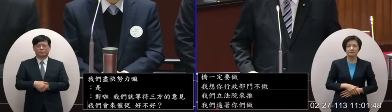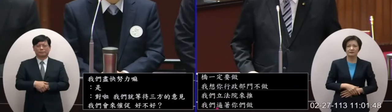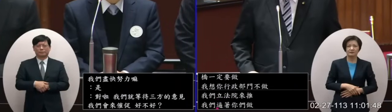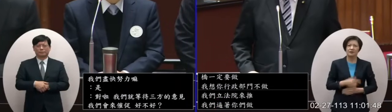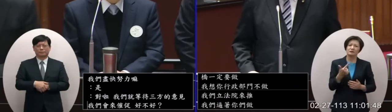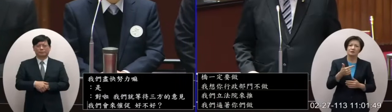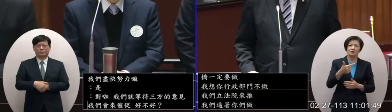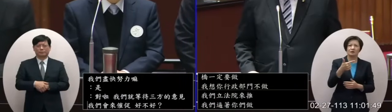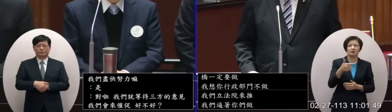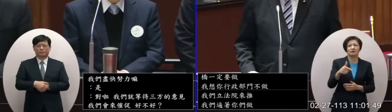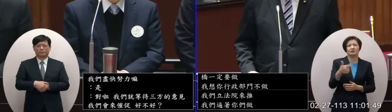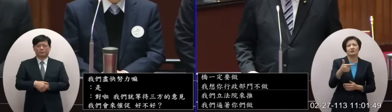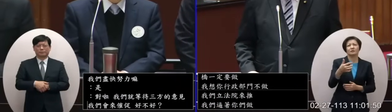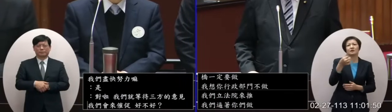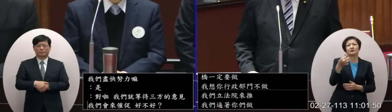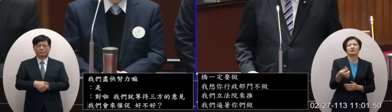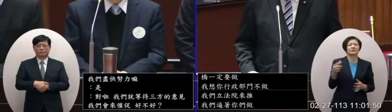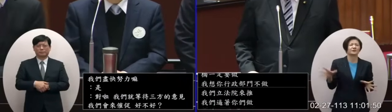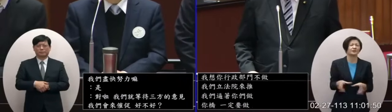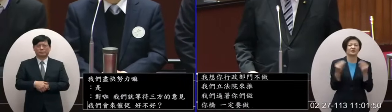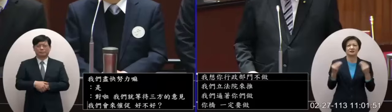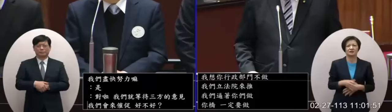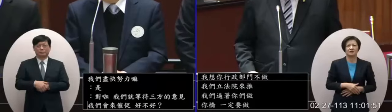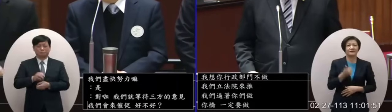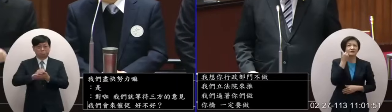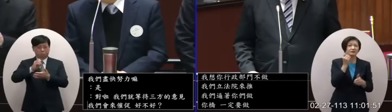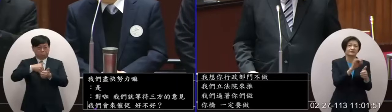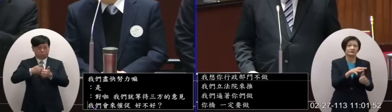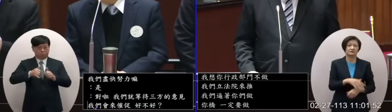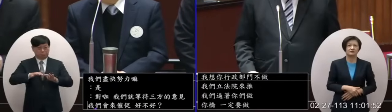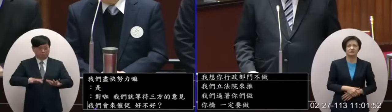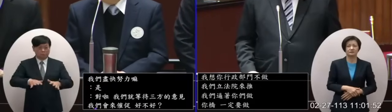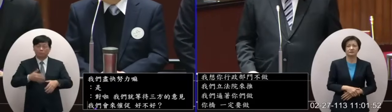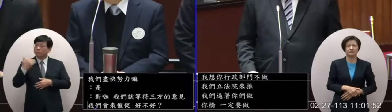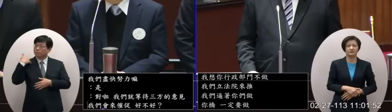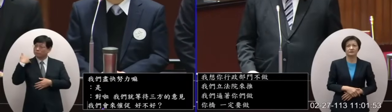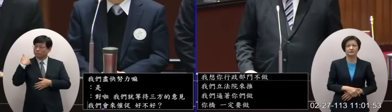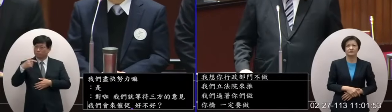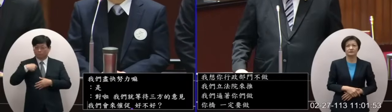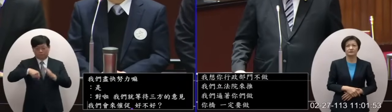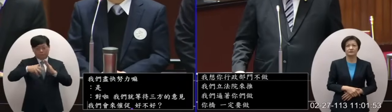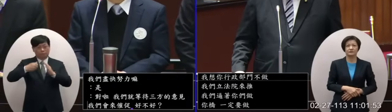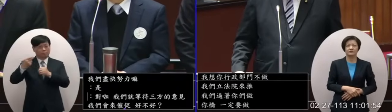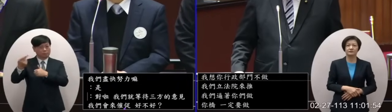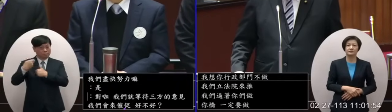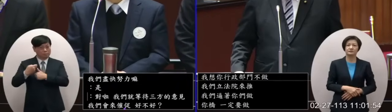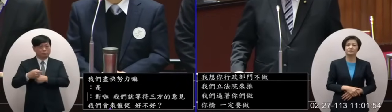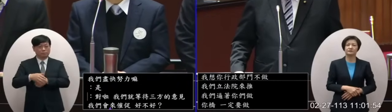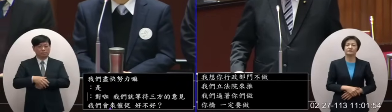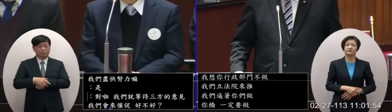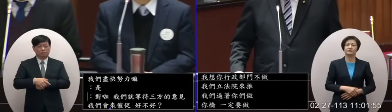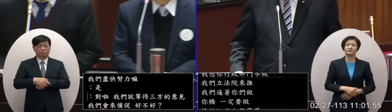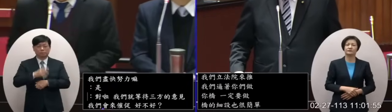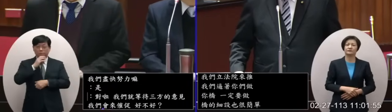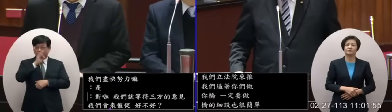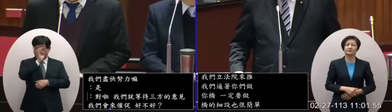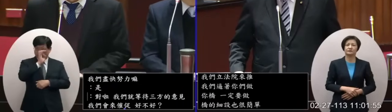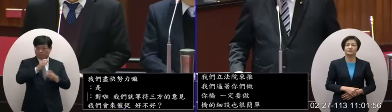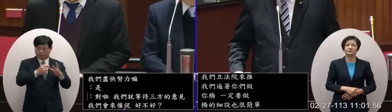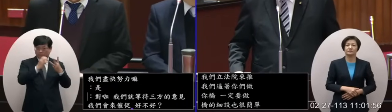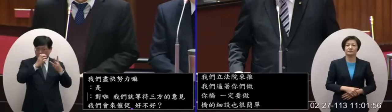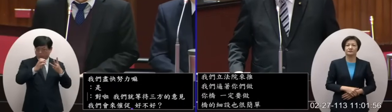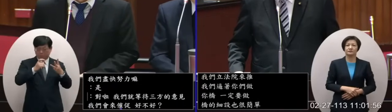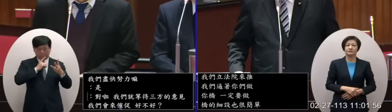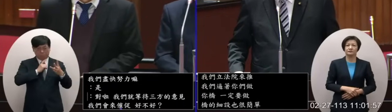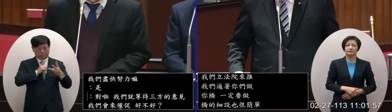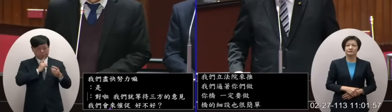600亿？公主委谁讲了600亿？ 包委员，现在因为上一次那个院长指示说，寻找第三方比